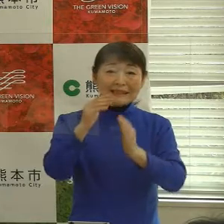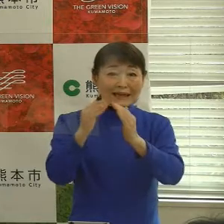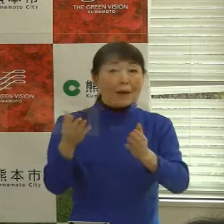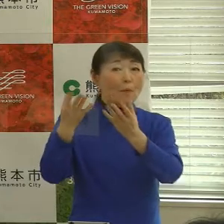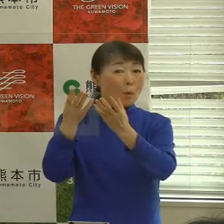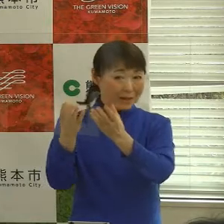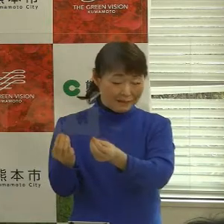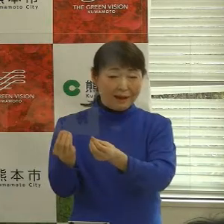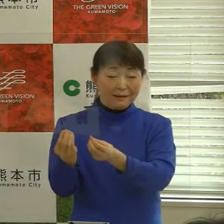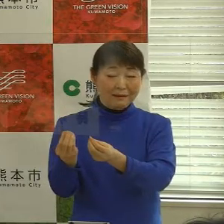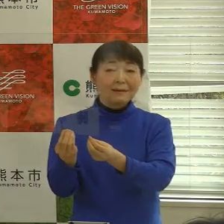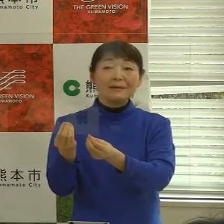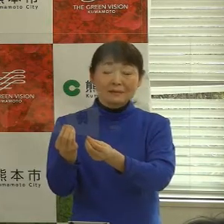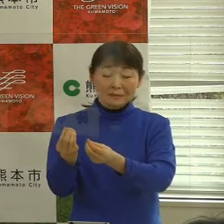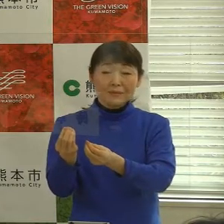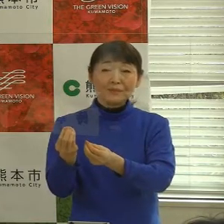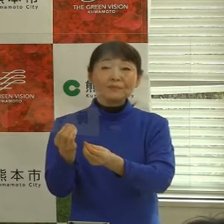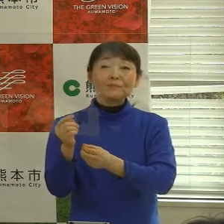ども、